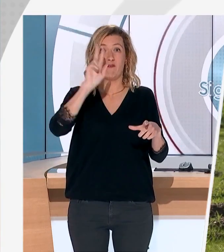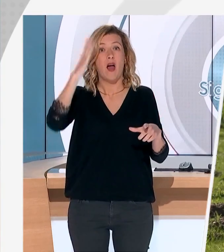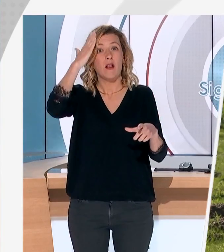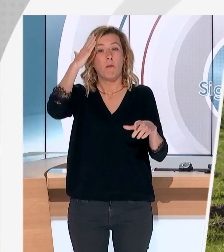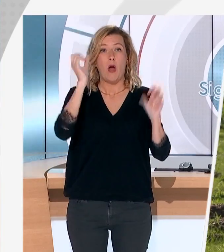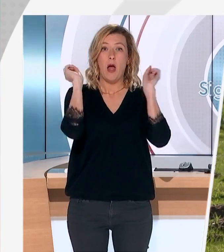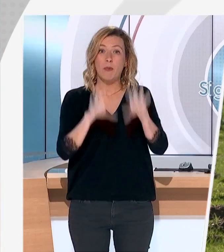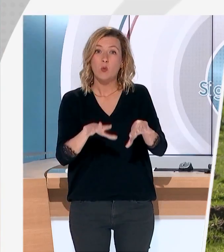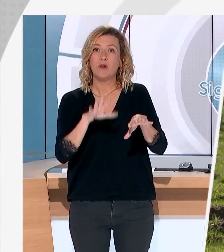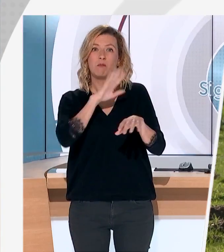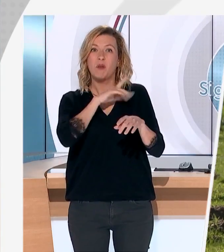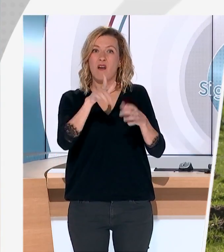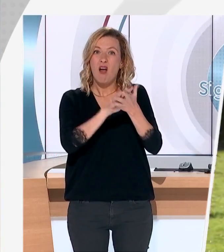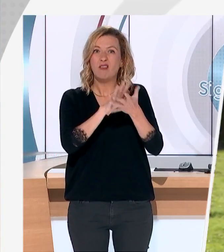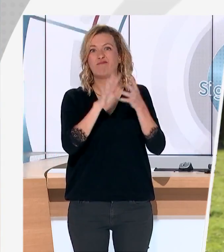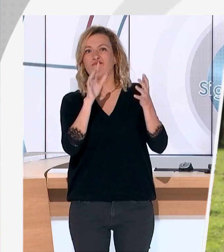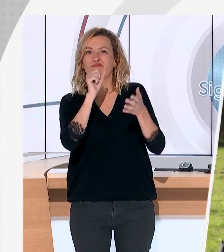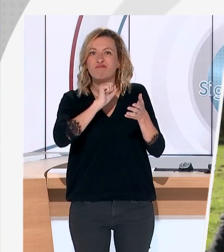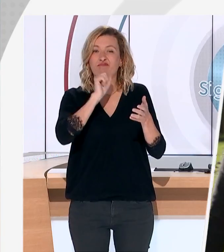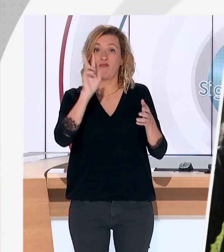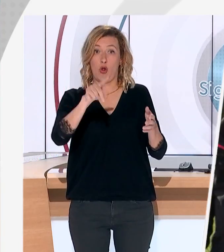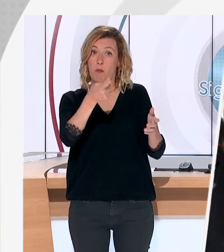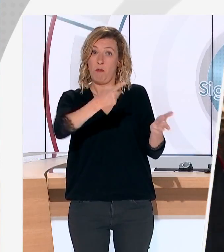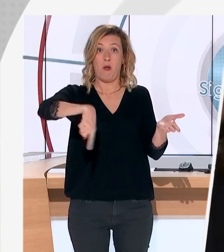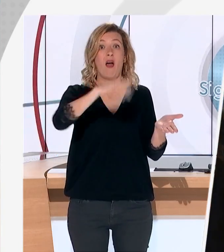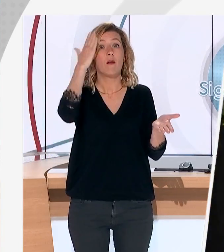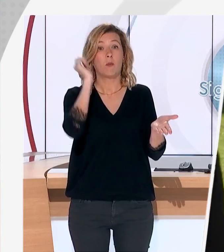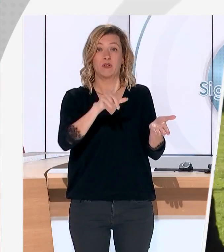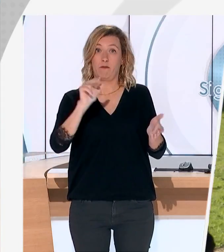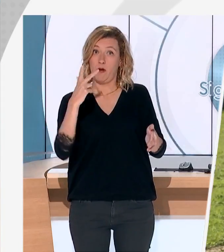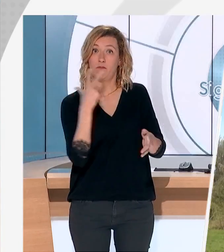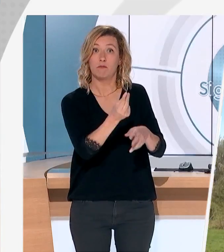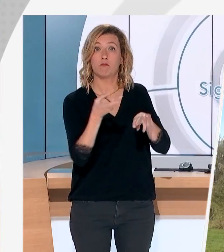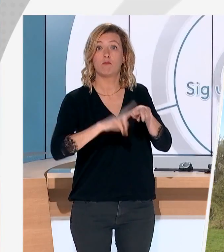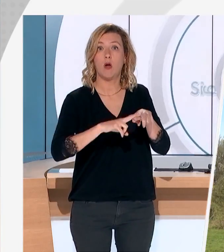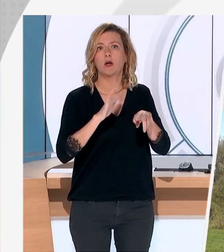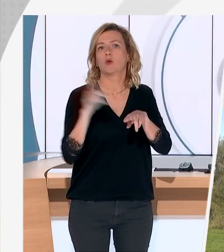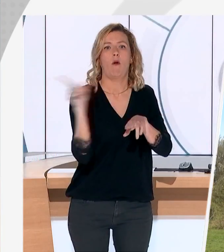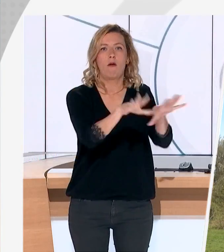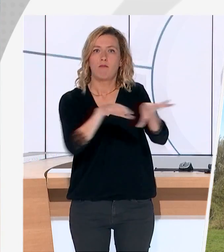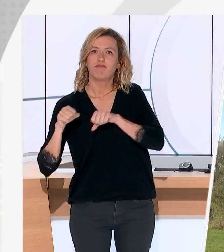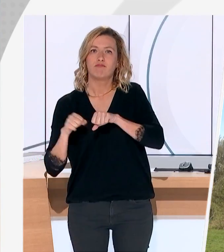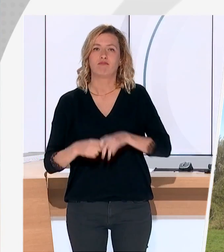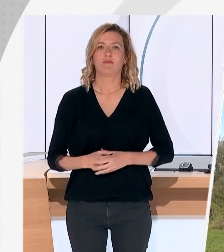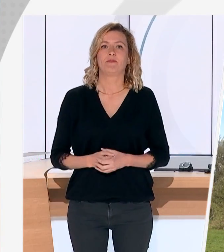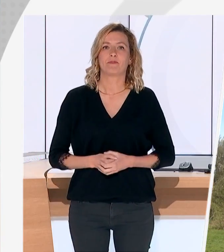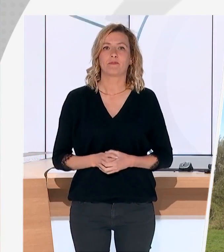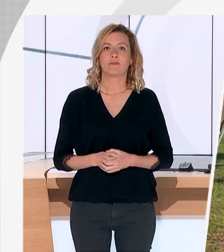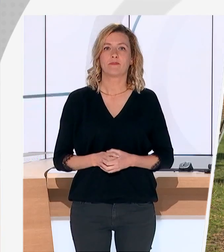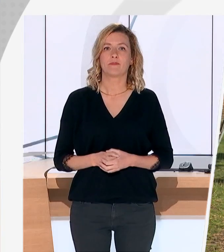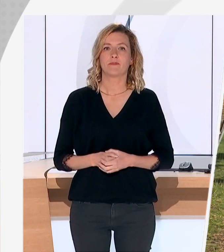être euthanasiés. Ils ont pu être sauvés par Alicia Coquet, la maîtresse des lieux, grâce à 2 atouts majeurs. Cette